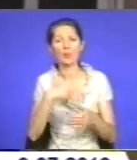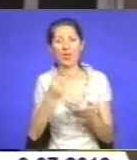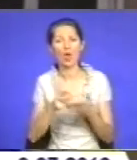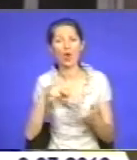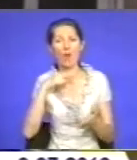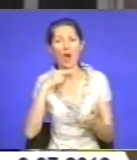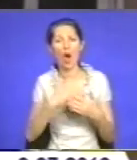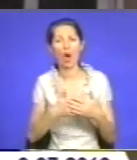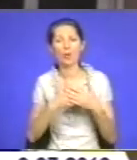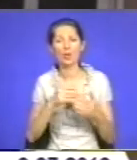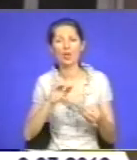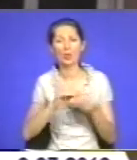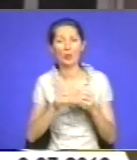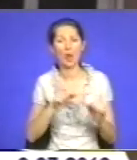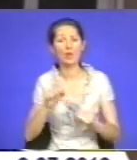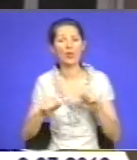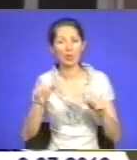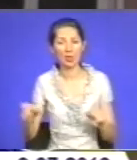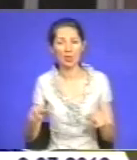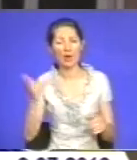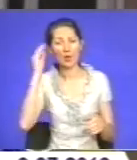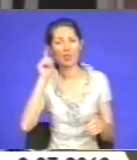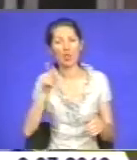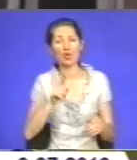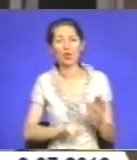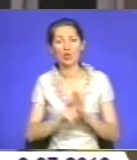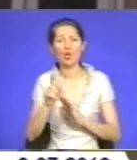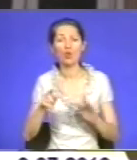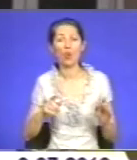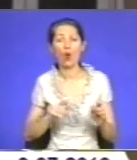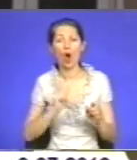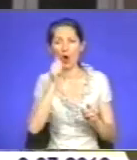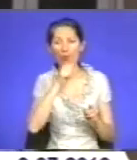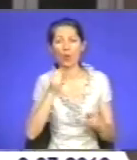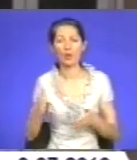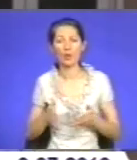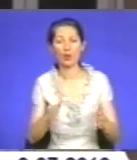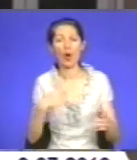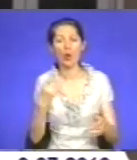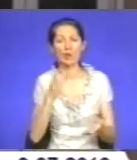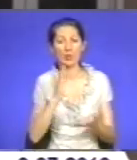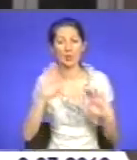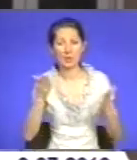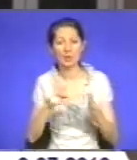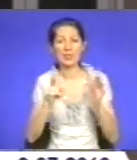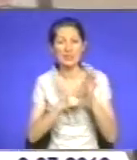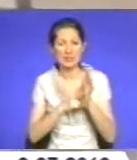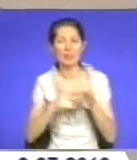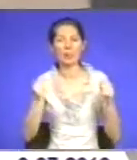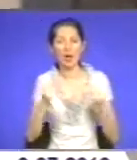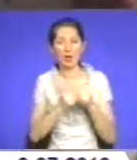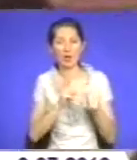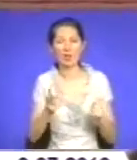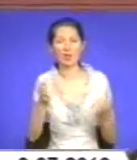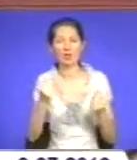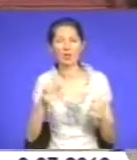до проблем велосипедистів. Враховуючи те, що з початку року на дорогах області трапило 7 дорожньо-транспортних пригод, в яких отримали травми